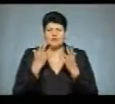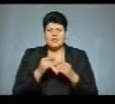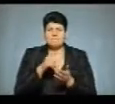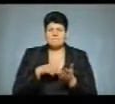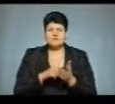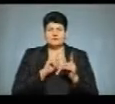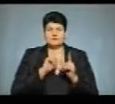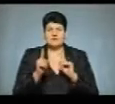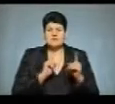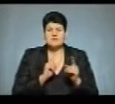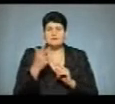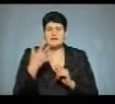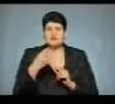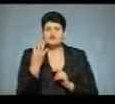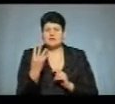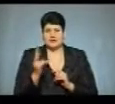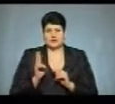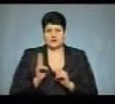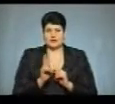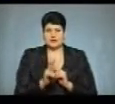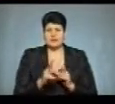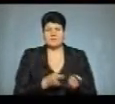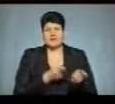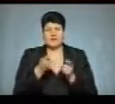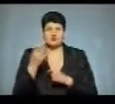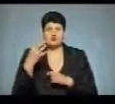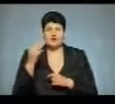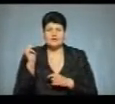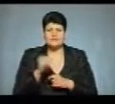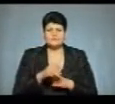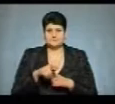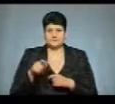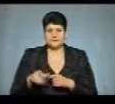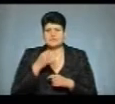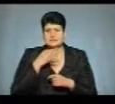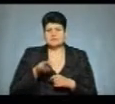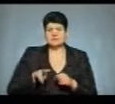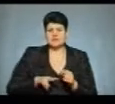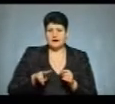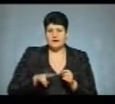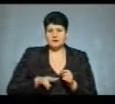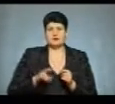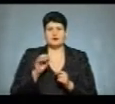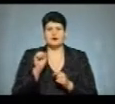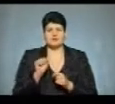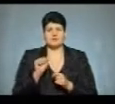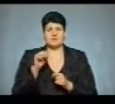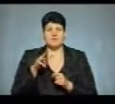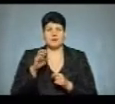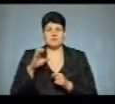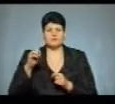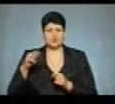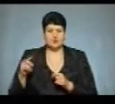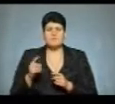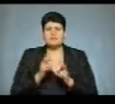курсує 54 тролейбуси, які перевозять 40 тисяч пасажирів, повідомив директор «Тернопільелектротранс» Андрій Мастюх. У